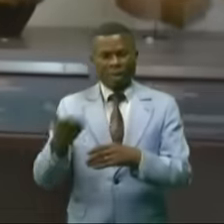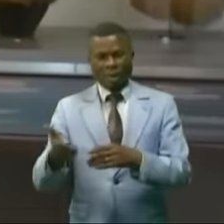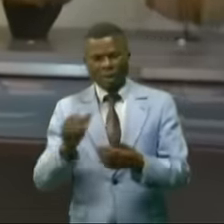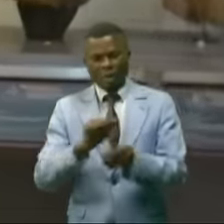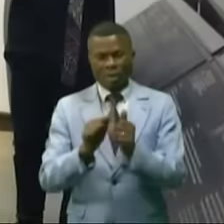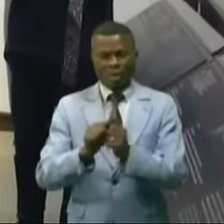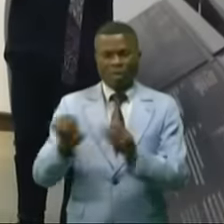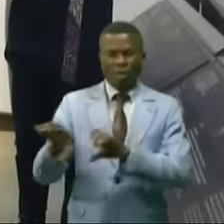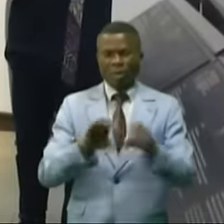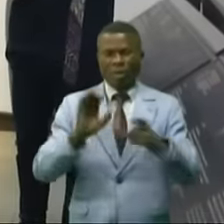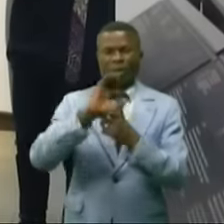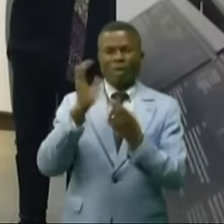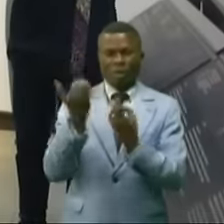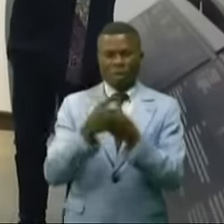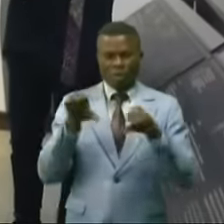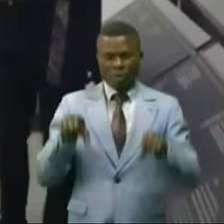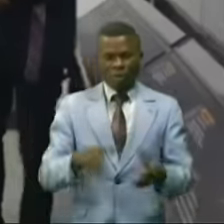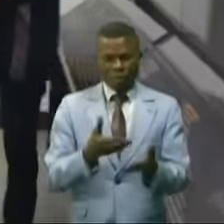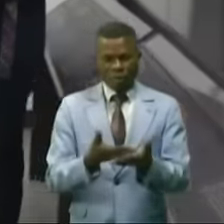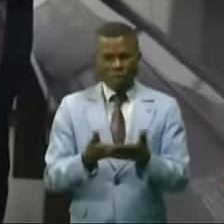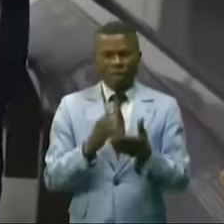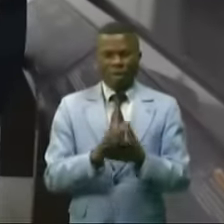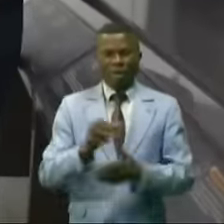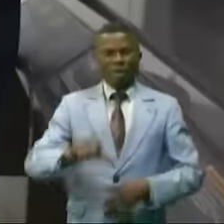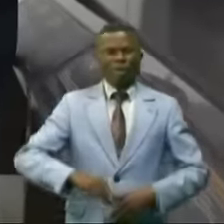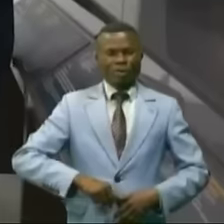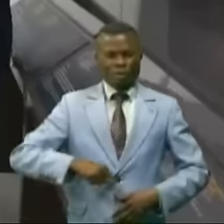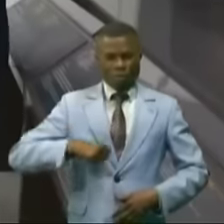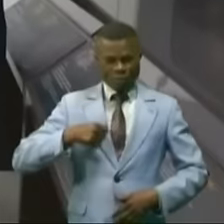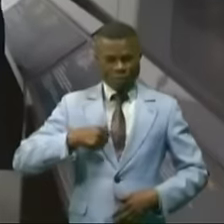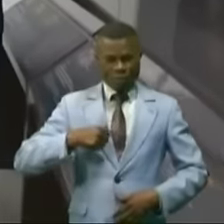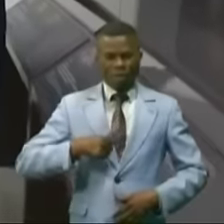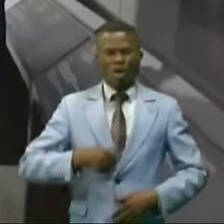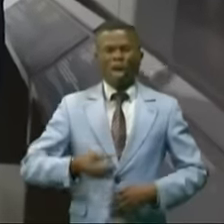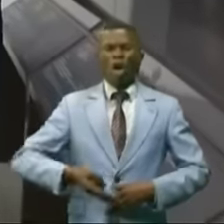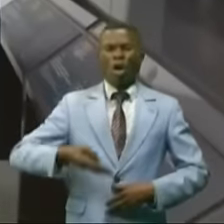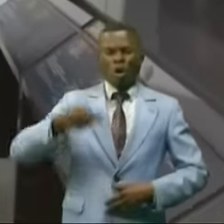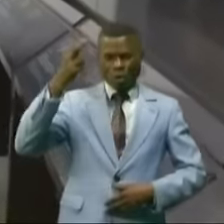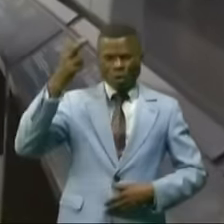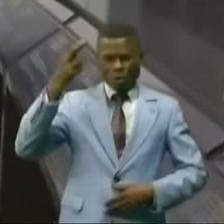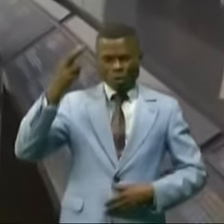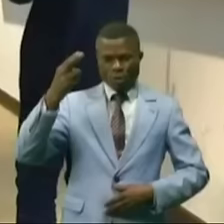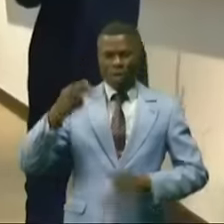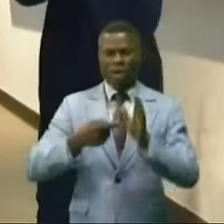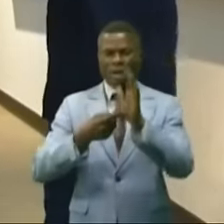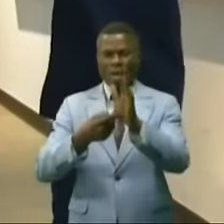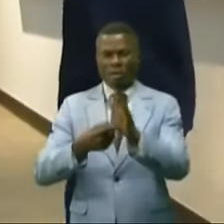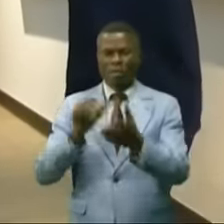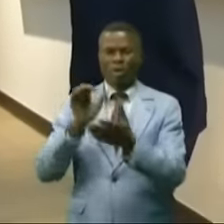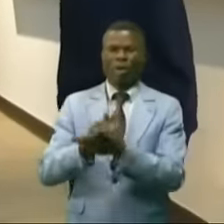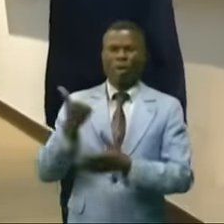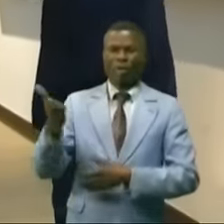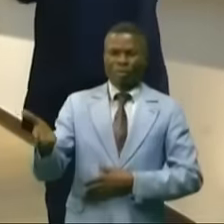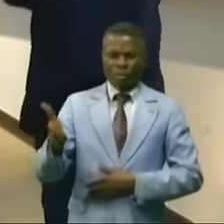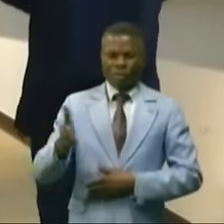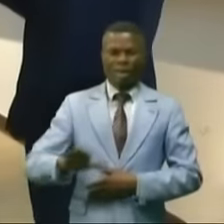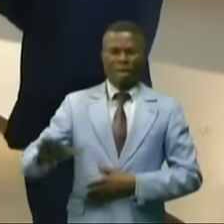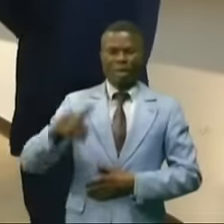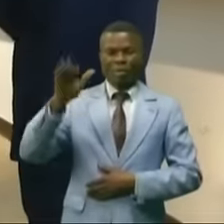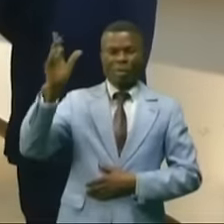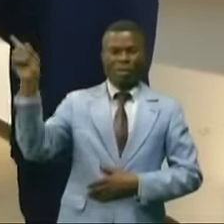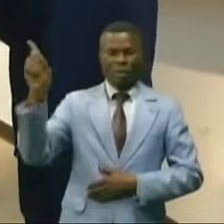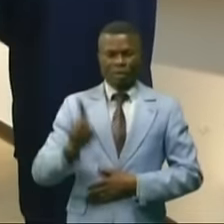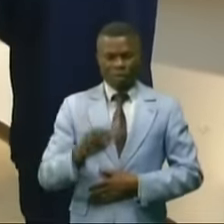culturelle de son pays. Une diversité expliquée avec détail et précision à Tamara Vučić, qui n'a pas caché sa forte